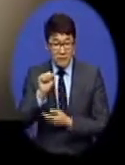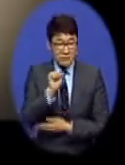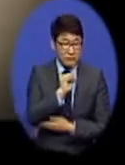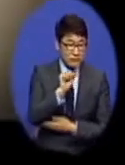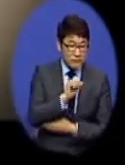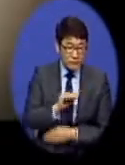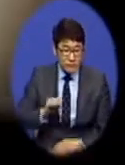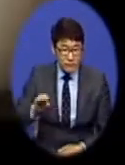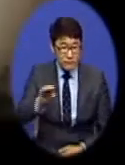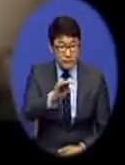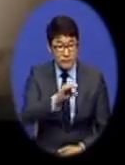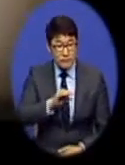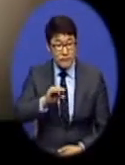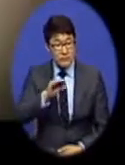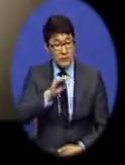차를 타고 다녀도